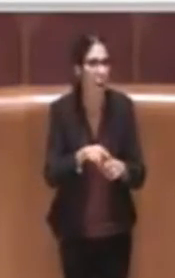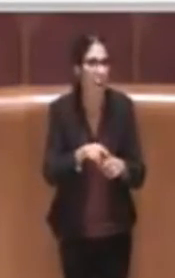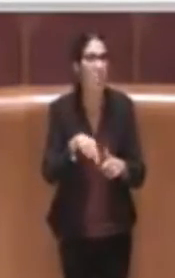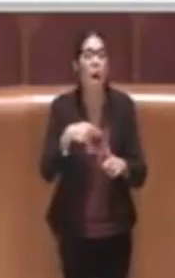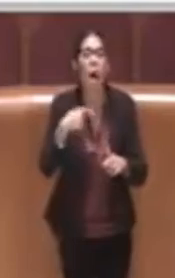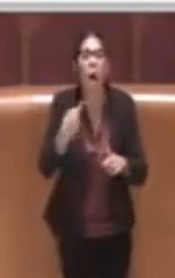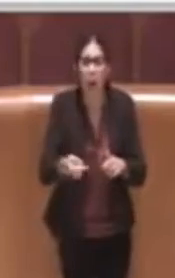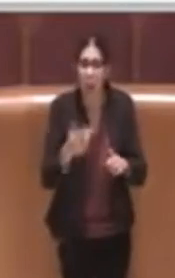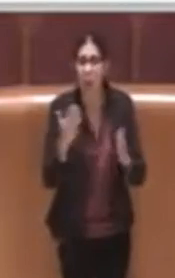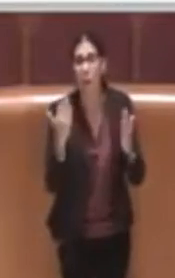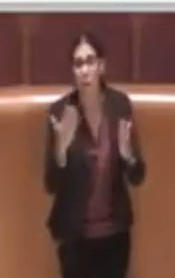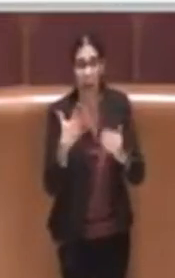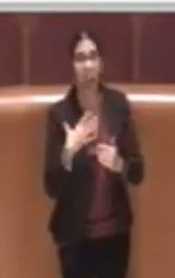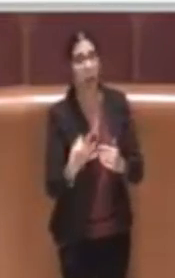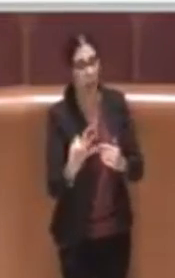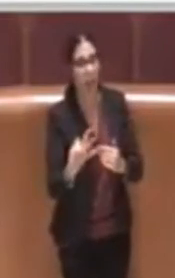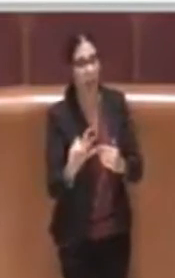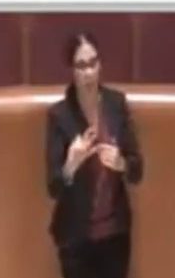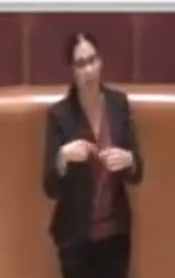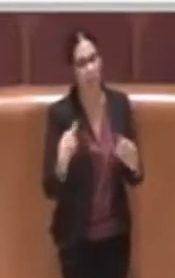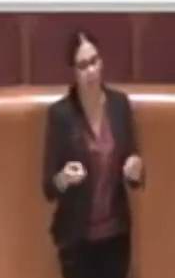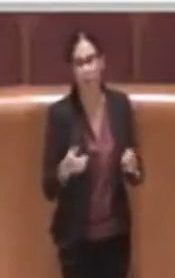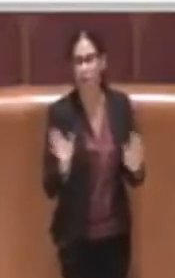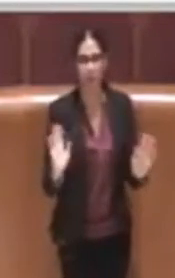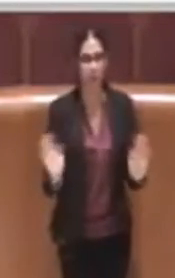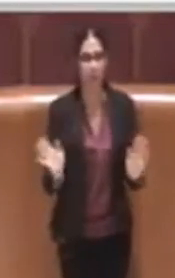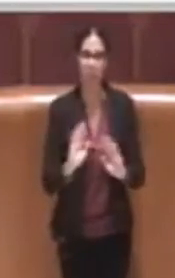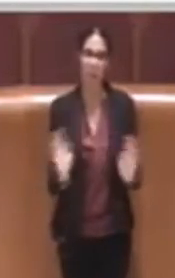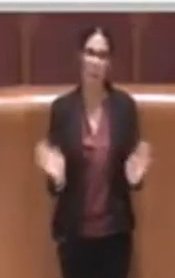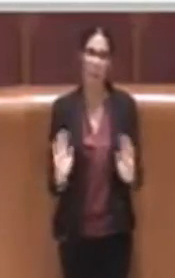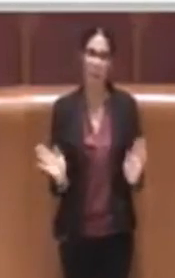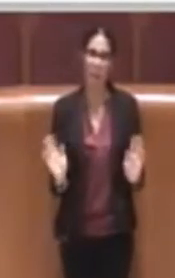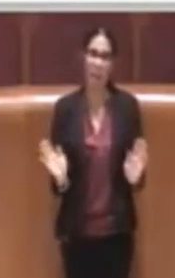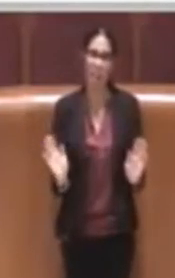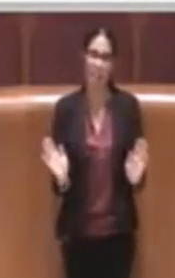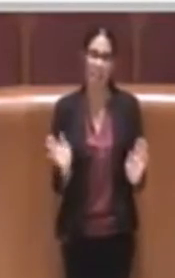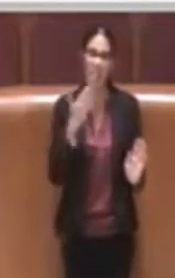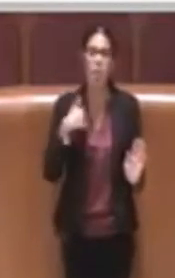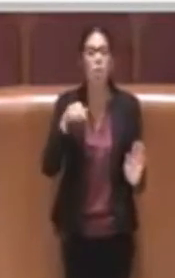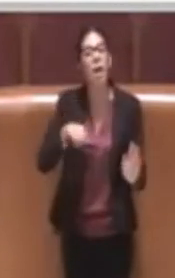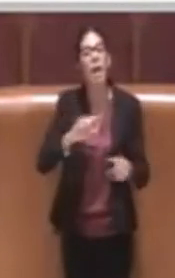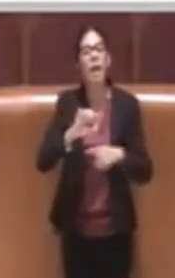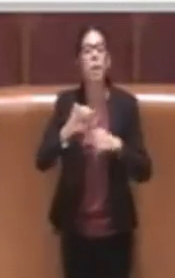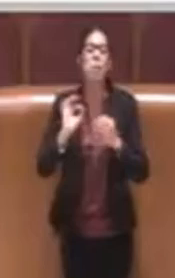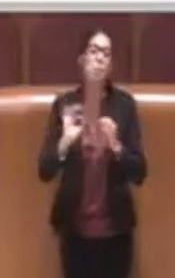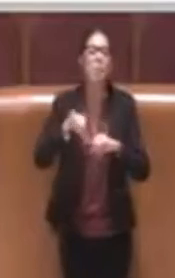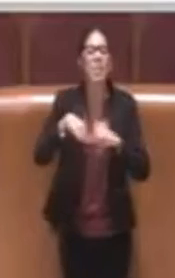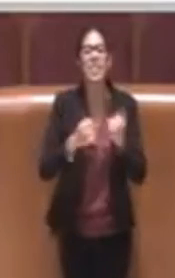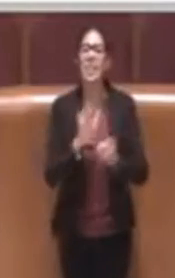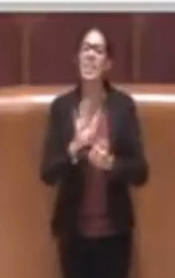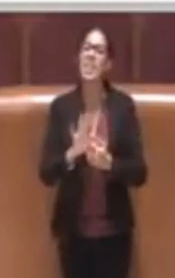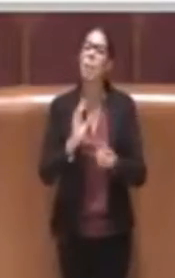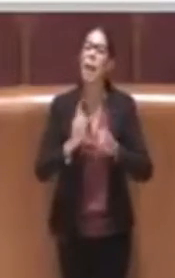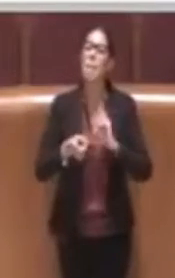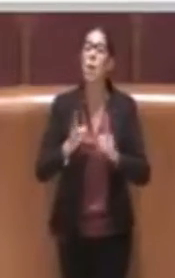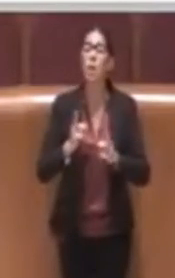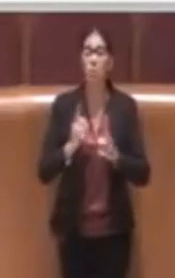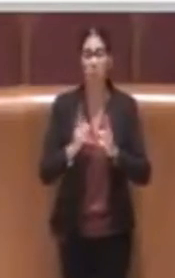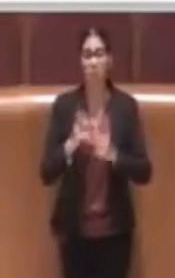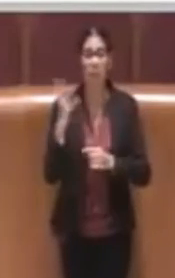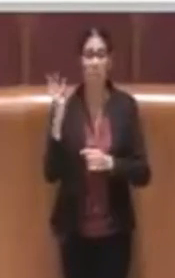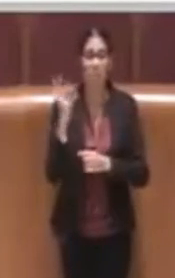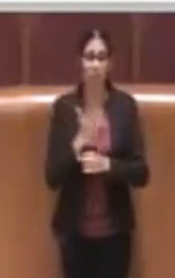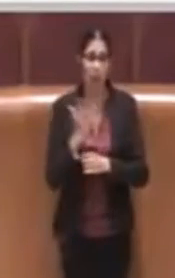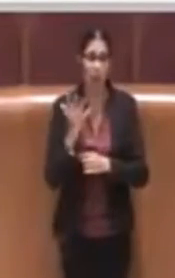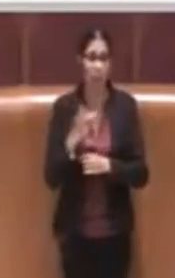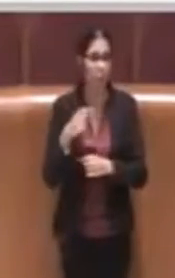melma farsi rieleggere ancora. Questa è un po' secondo me la dinamica della politica, di quella politica sbagliata che invece dalla quale noi